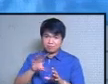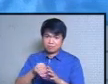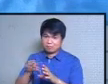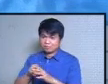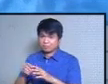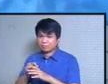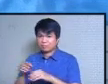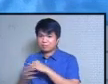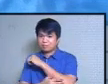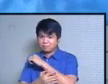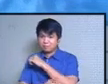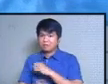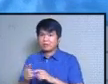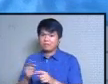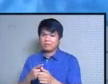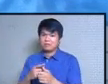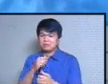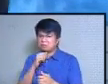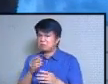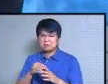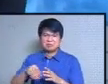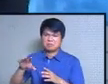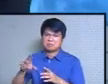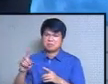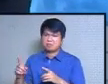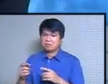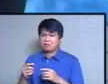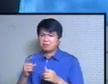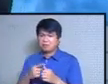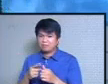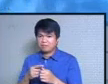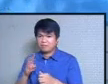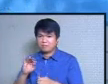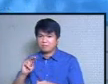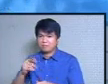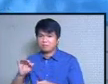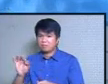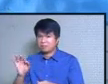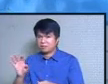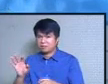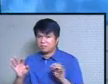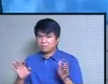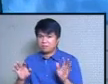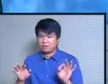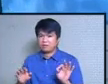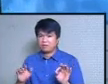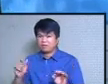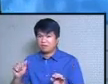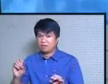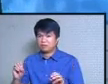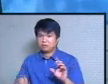rehiyon. Noong una nga, hindi pa tayo kasama rito. Ang mga sumali lang sa unang SEAP Games sa Bangkok noong 1959 ay Burma, Laos,